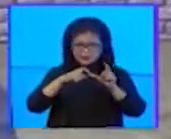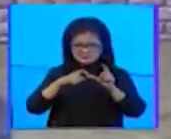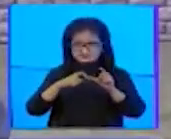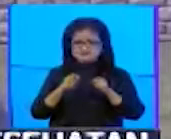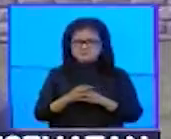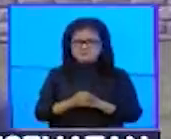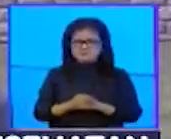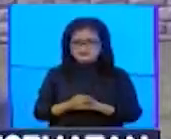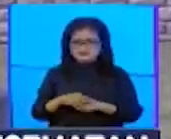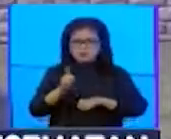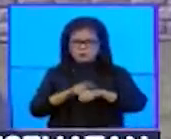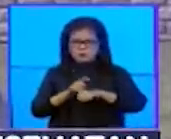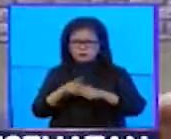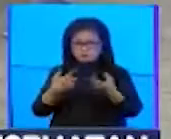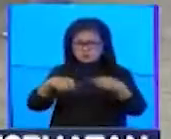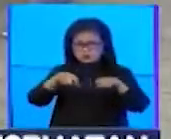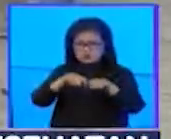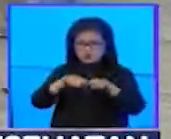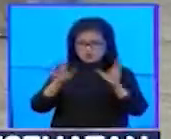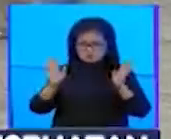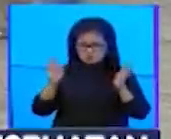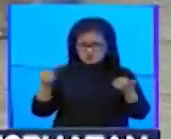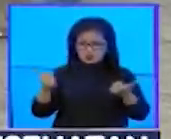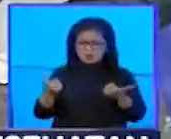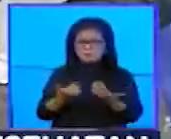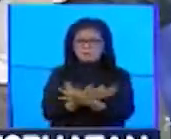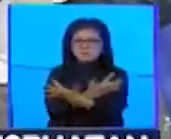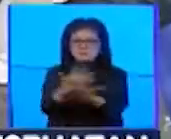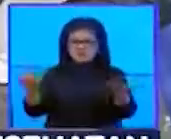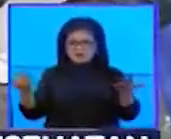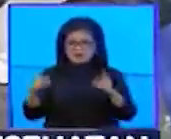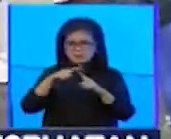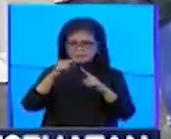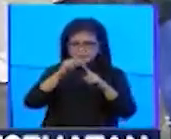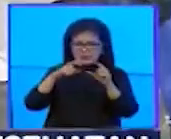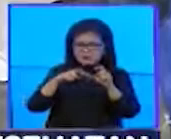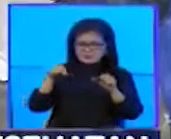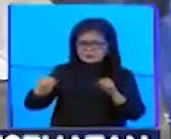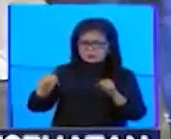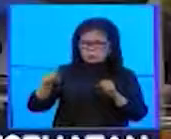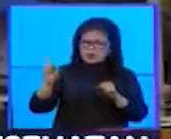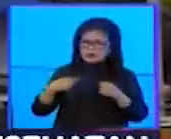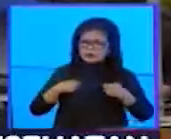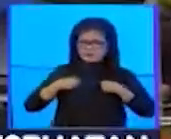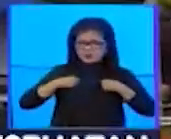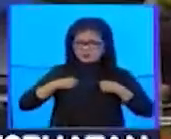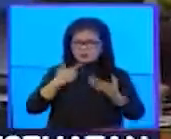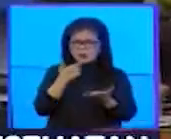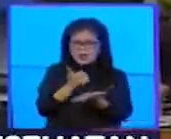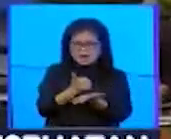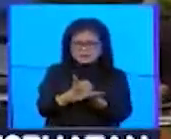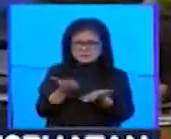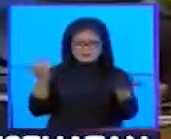ditentukan. Salah satunya adalah di mana warga yang berada di TPS ini, beberapa di antaranya ada yang berpakaian adat khas Bali atau menggunakan